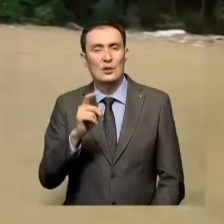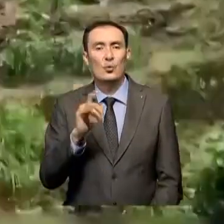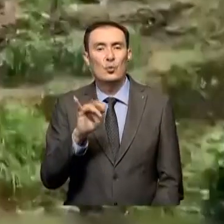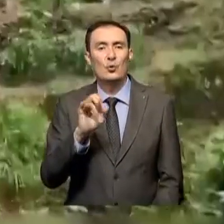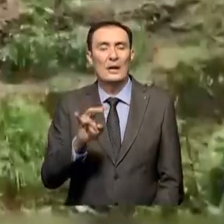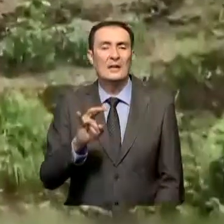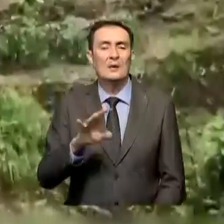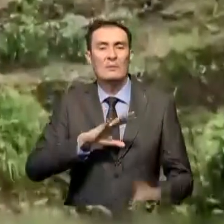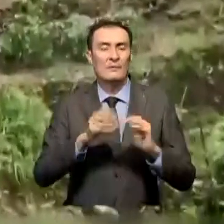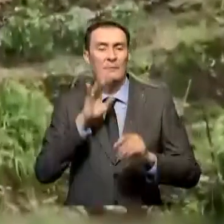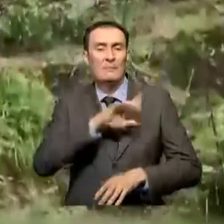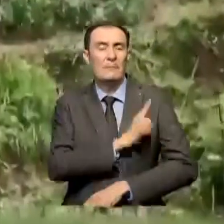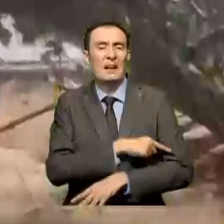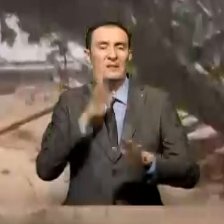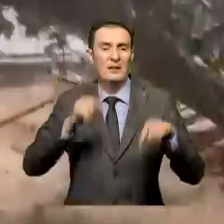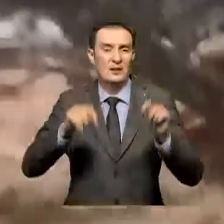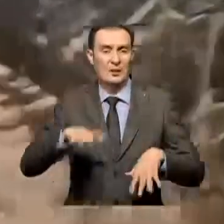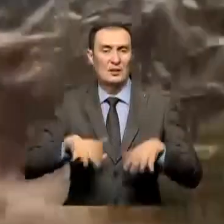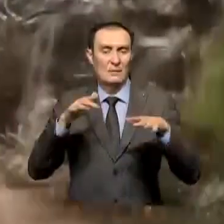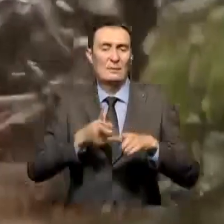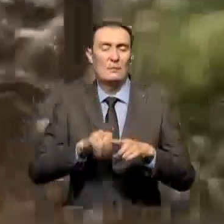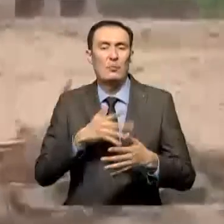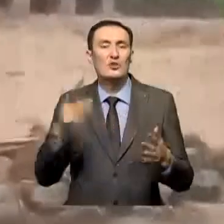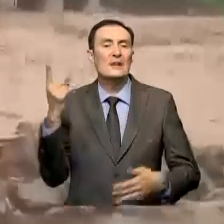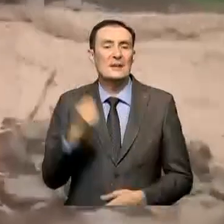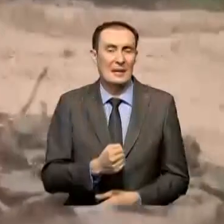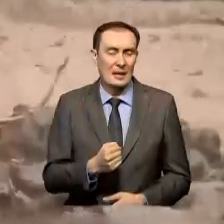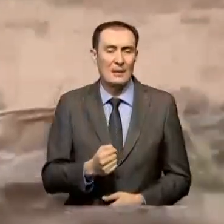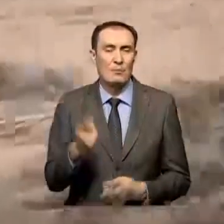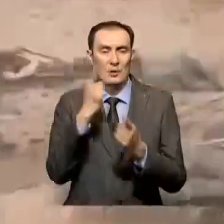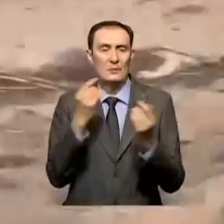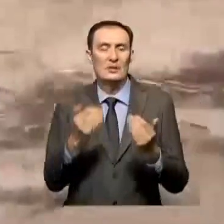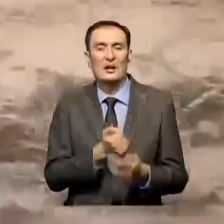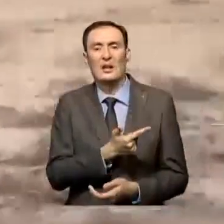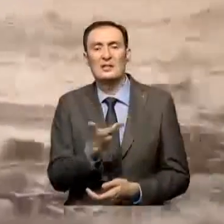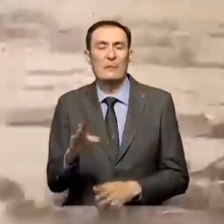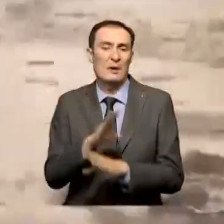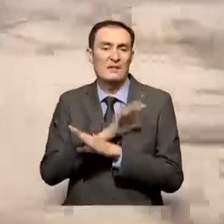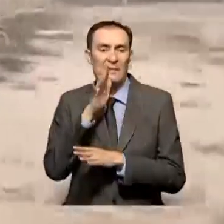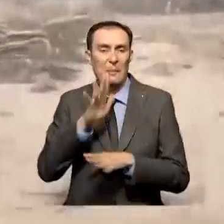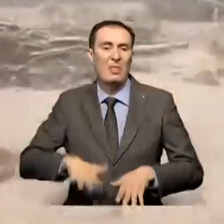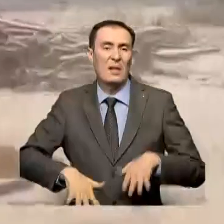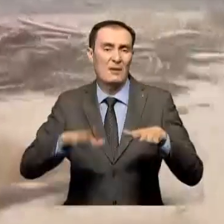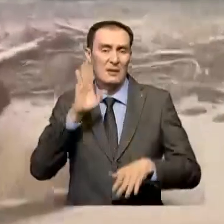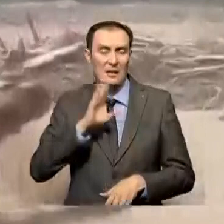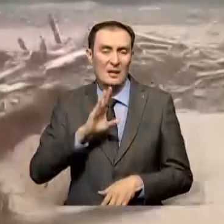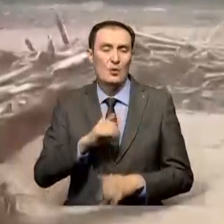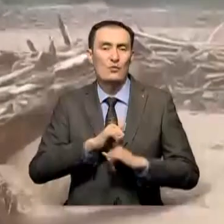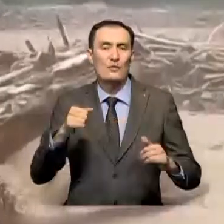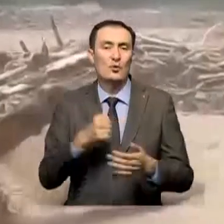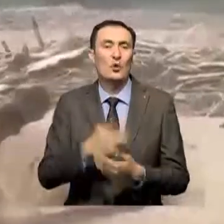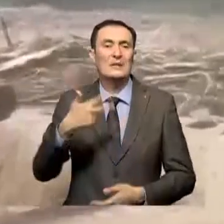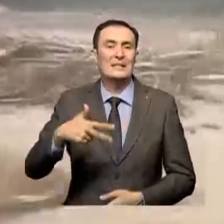борются с последствиями проливных дождей. Они идут там уже больше недели. По данным спасателей, число погибших во время наводнений возросло